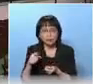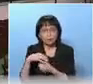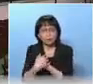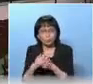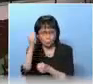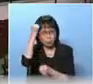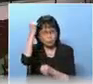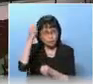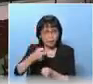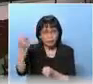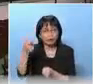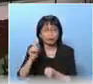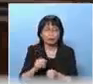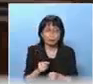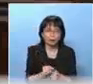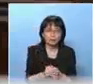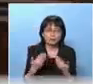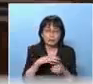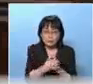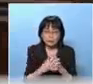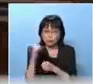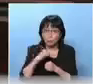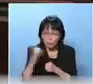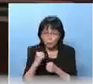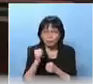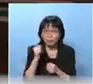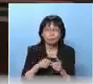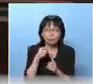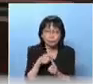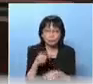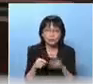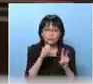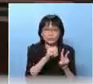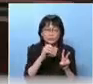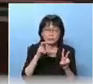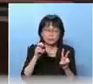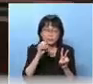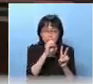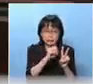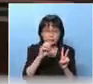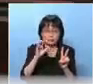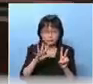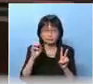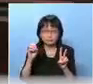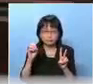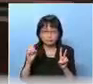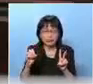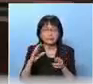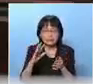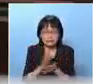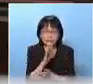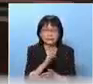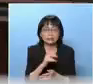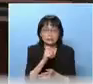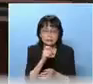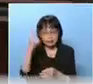題之一，而世界各地積極為了達到2050年淨零排放的目標，在有